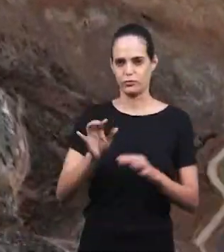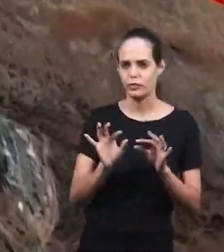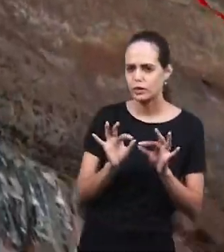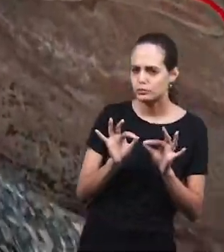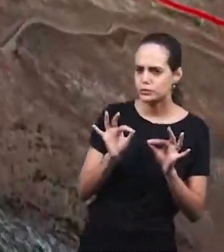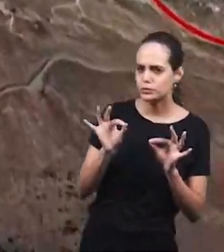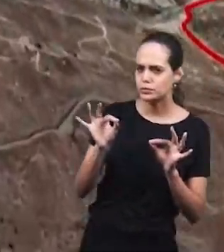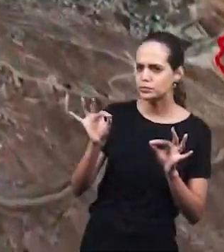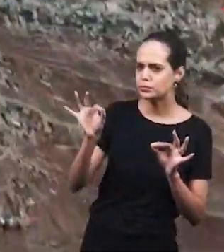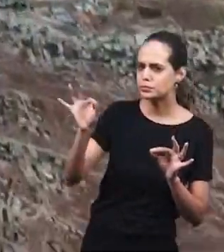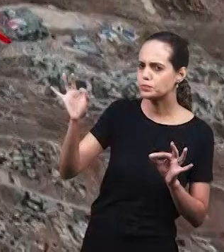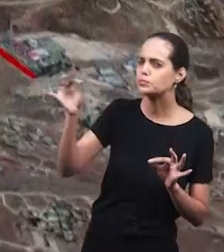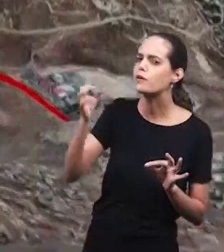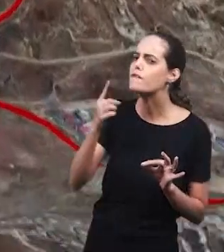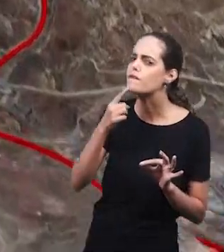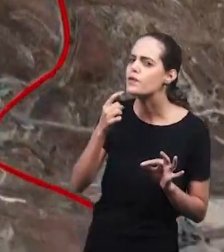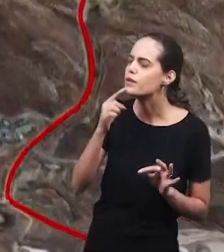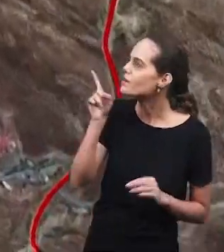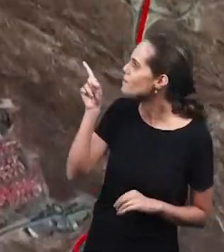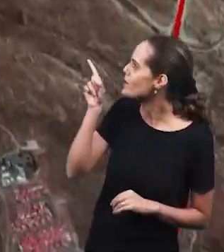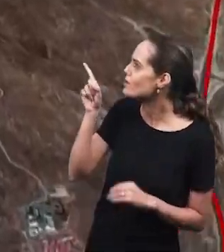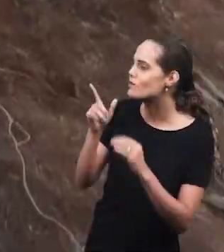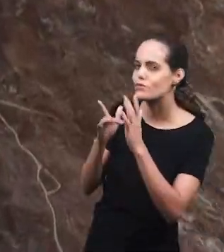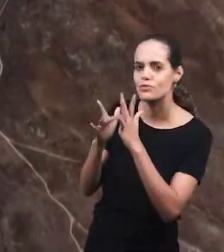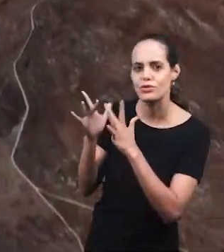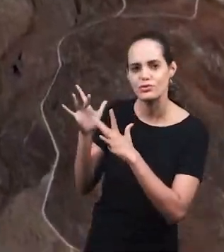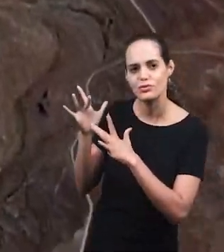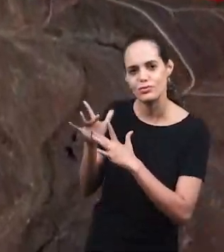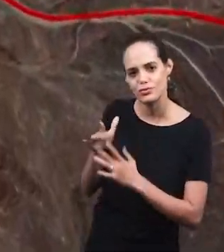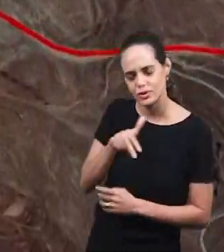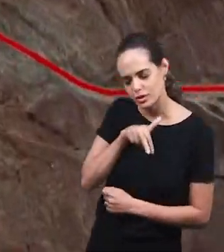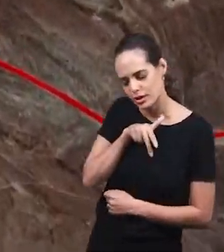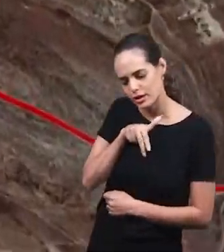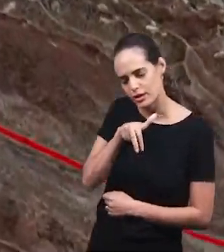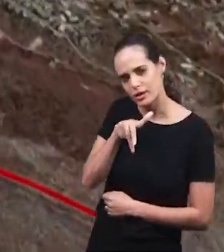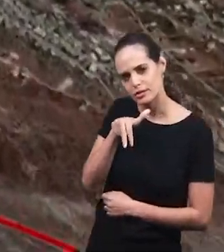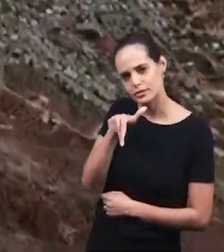trajet rouge, c'était où le Seigneur Jésus a marché